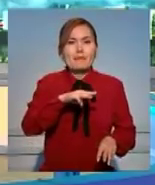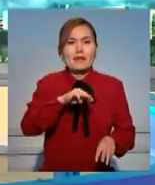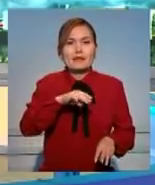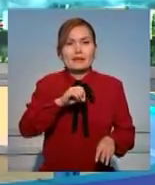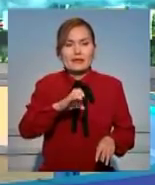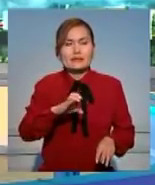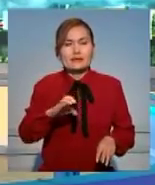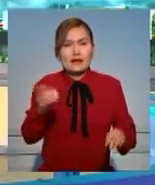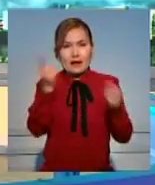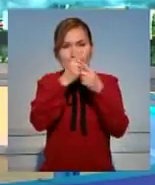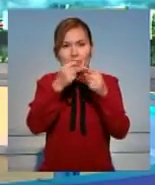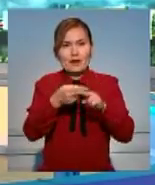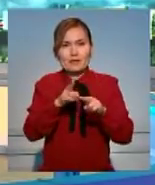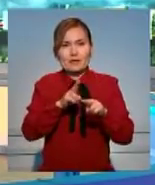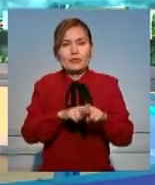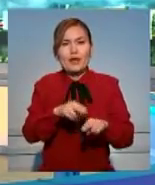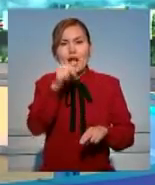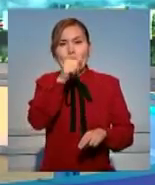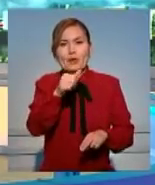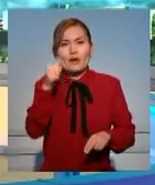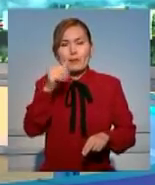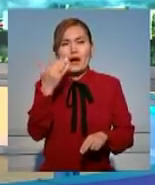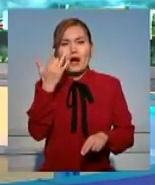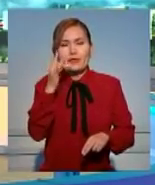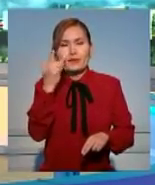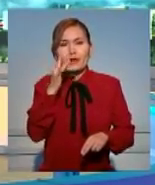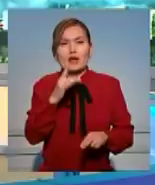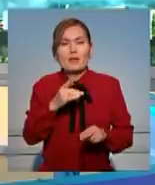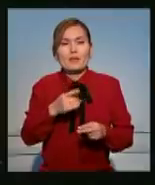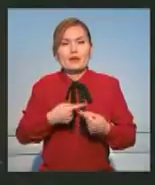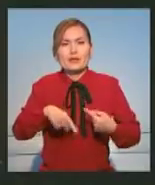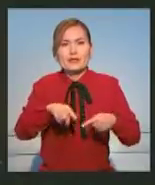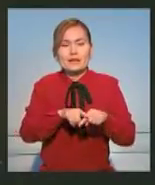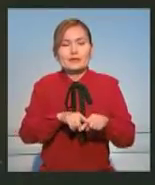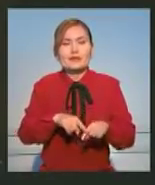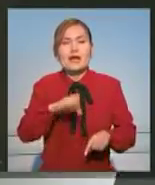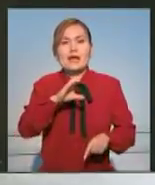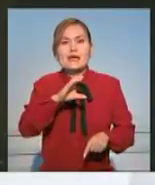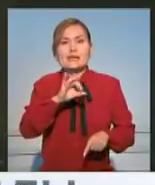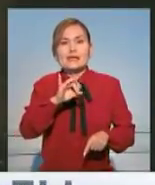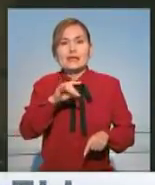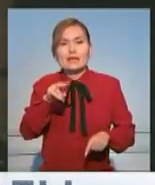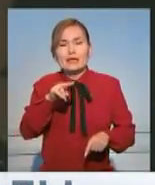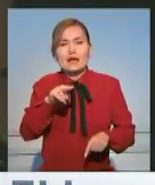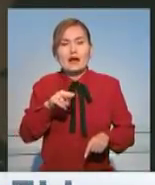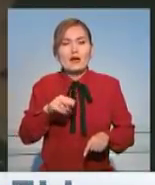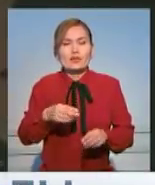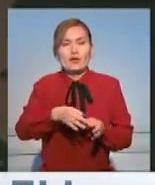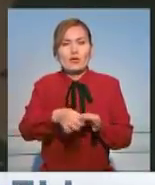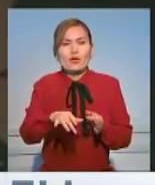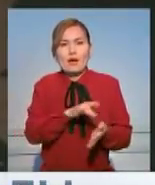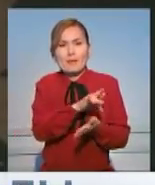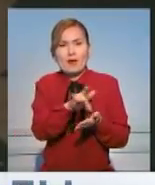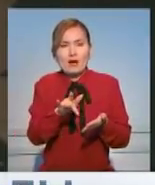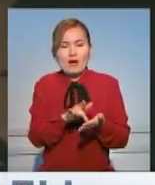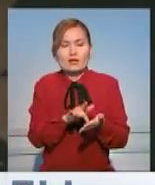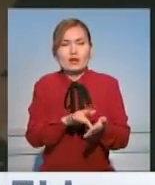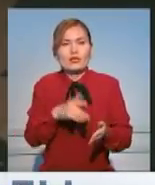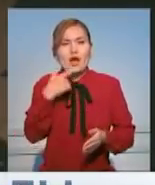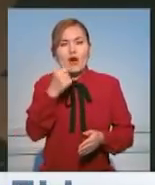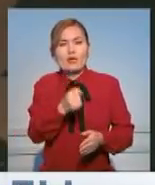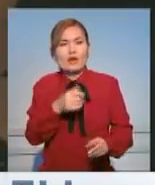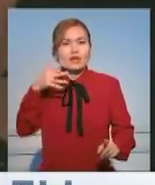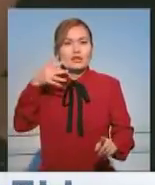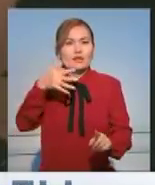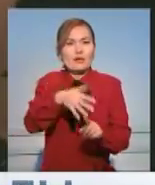хабарлады. Естеріңізге сала кетейік, былтыр АҚШ пен оның одақтастары Сирия билігін Хан Шейхун қаласында химиялық қару қолданды деп айыптаған